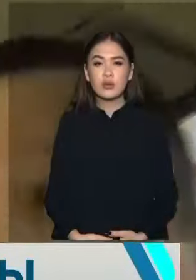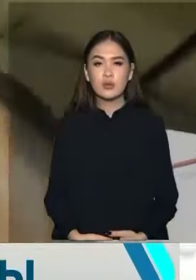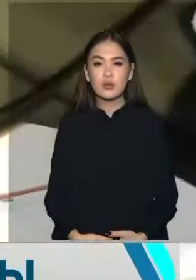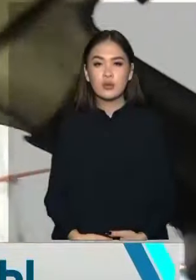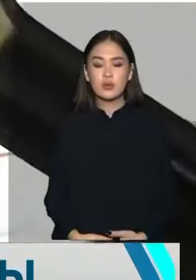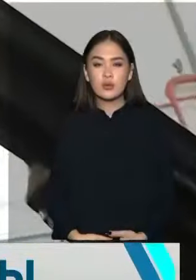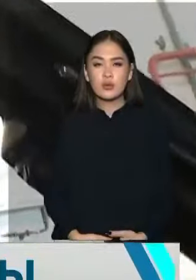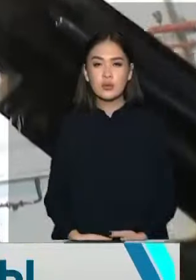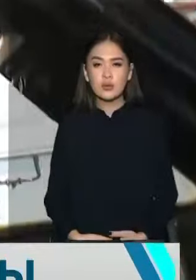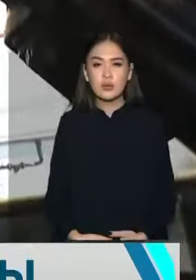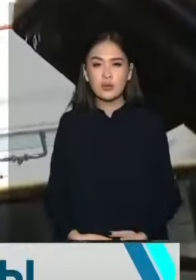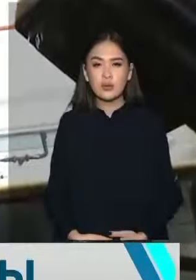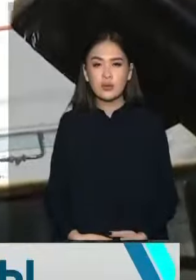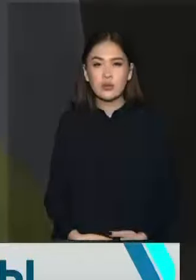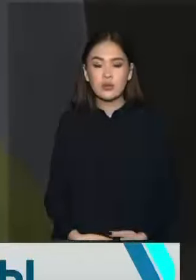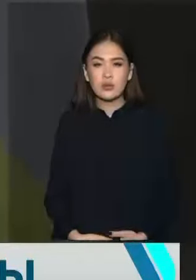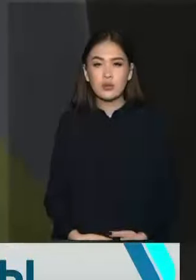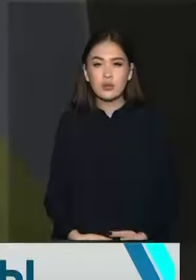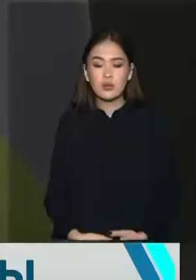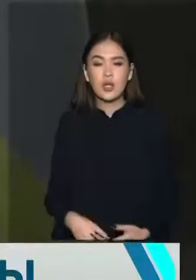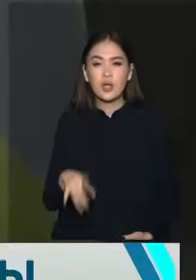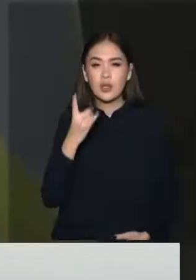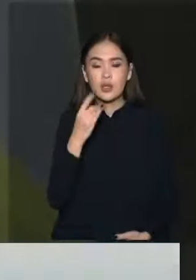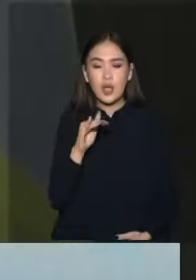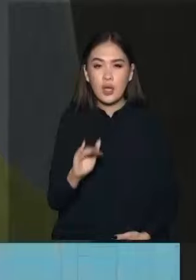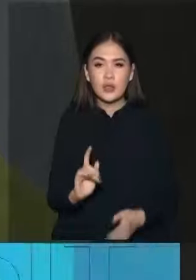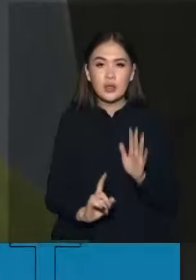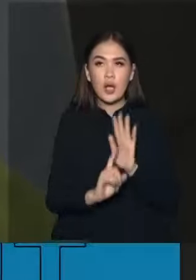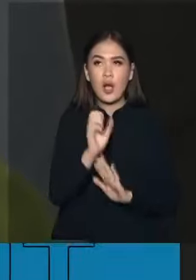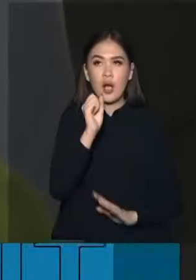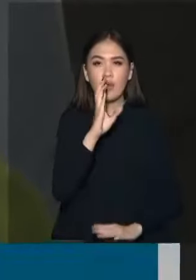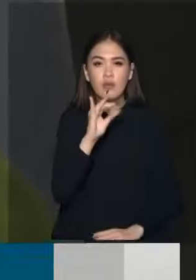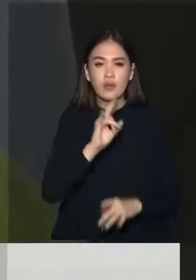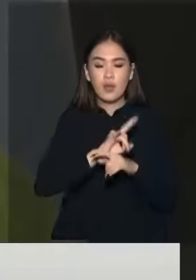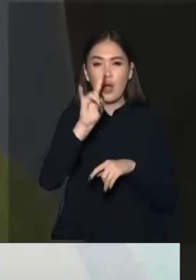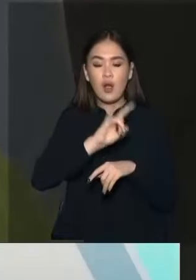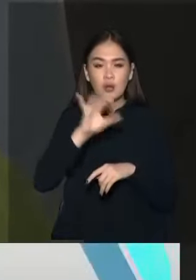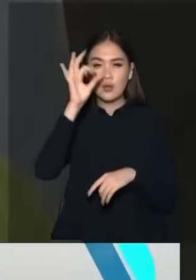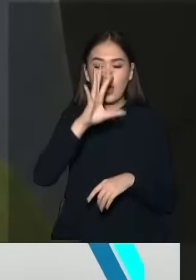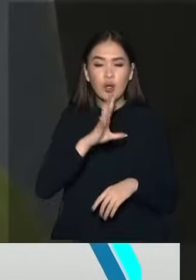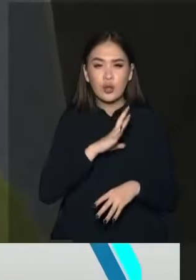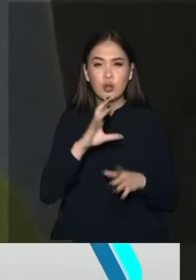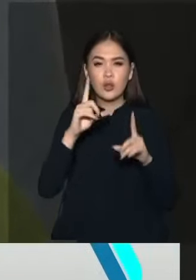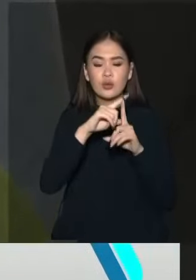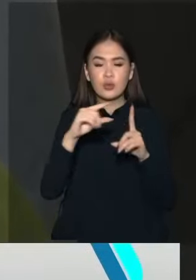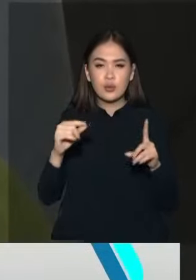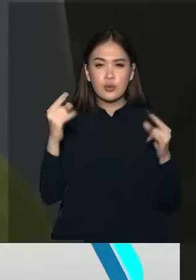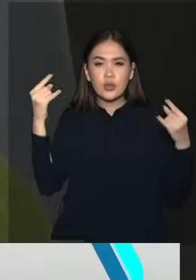здесь вот. Ручной тормоз. Кішкентай кезімнен авиация туралы YouTube-та,